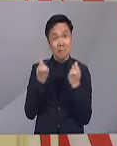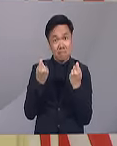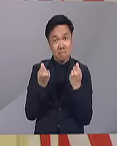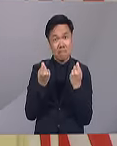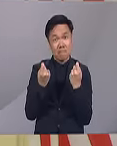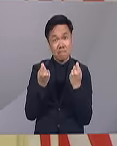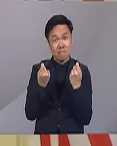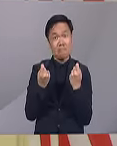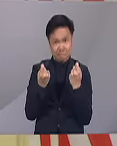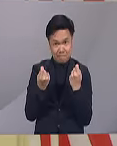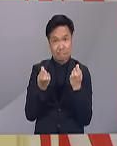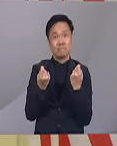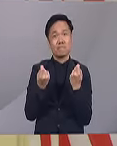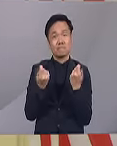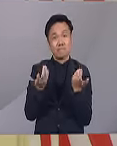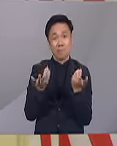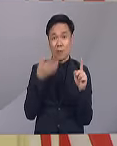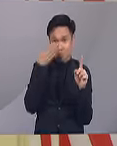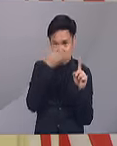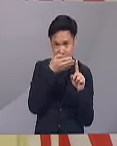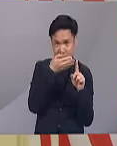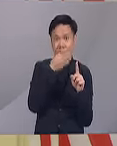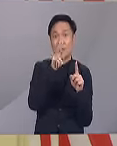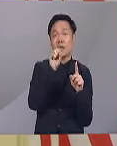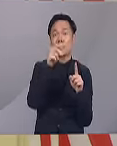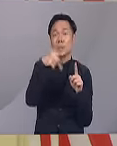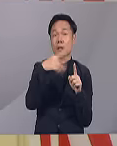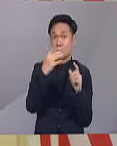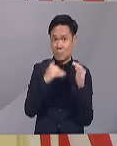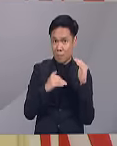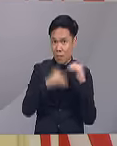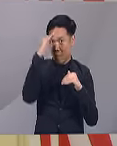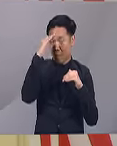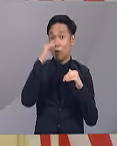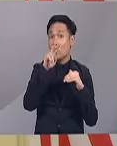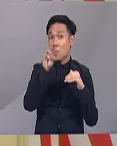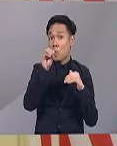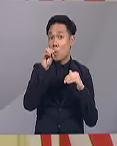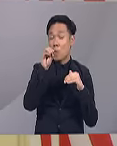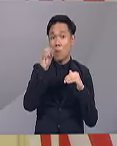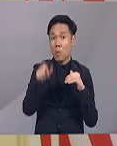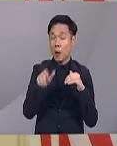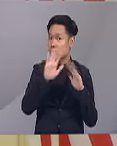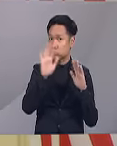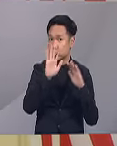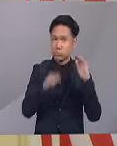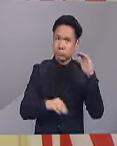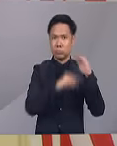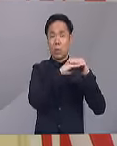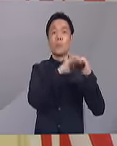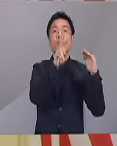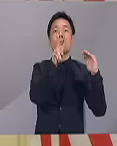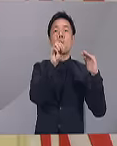Betul, perlu patuh SOP tidak lebih 20 orang di dalam perayaan hari pertama tersebut. Tetapi kita masih